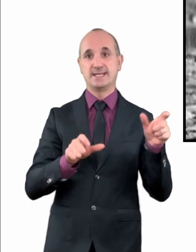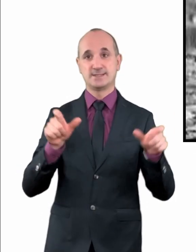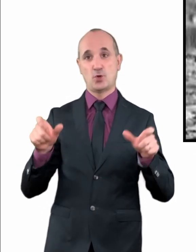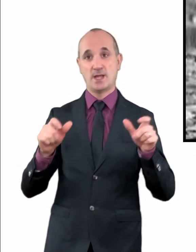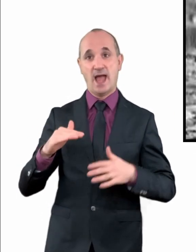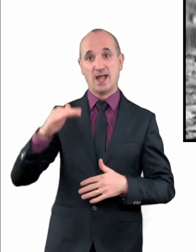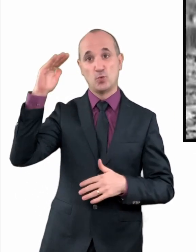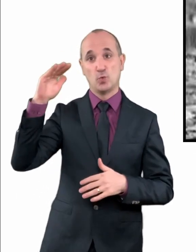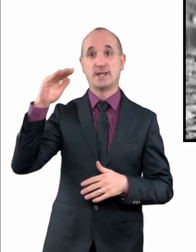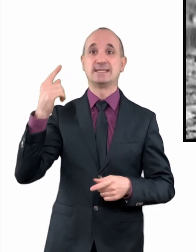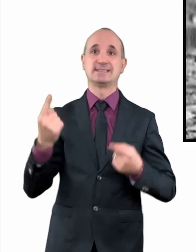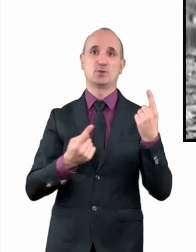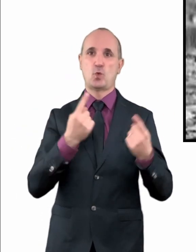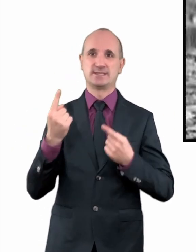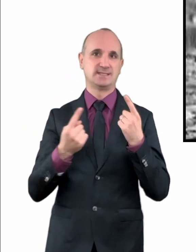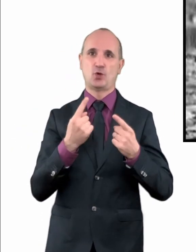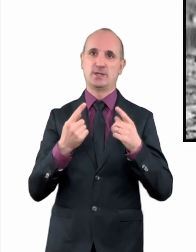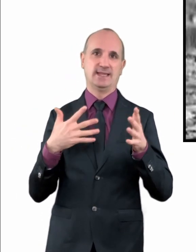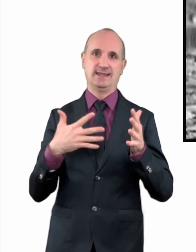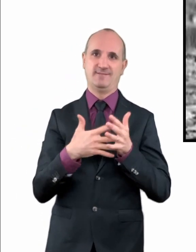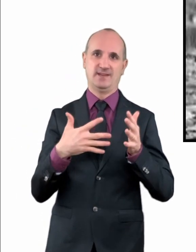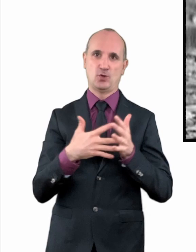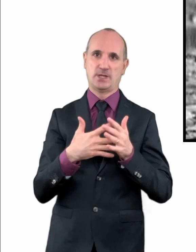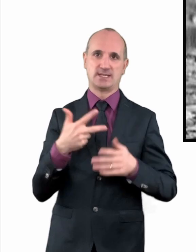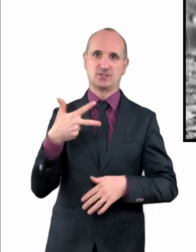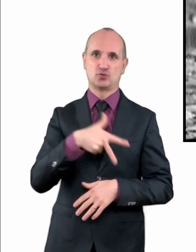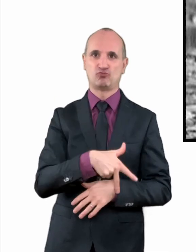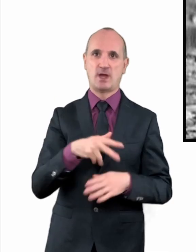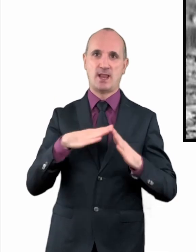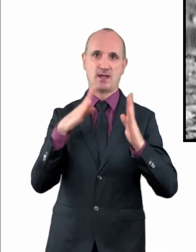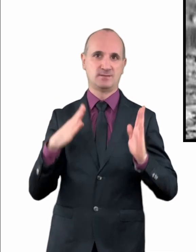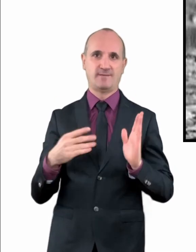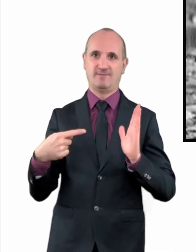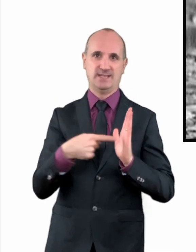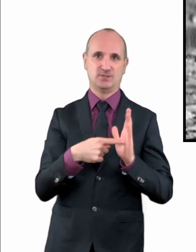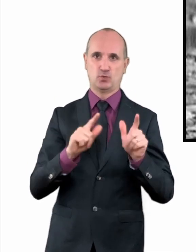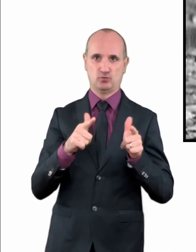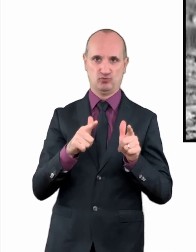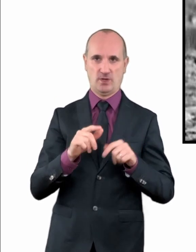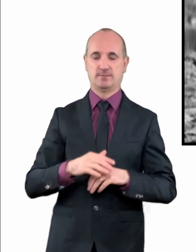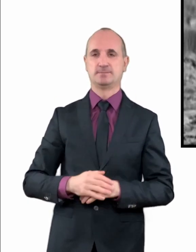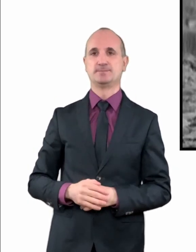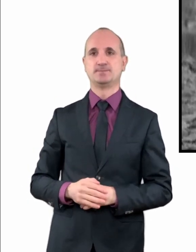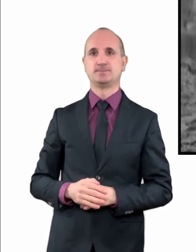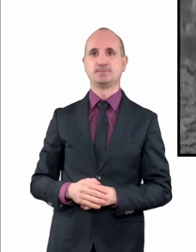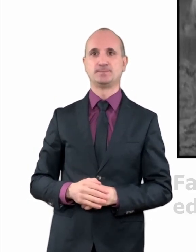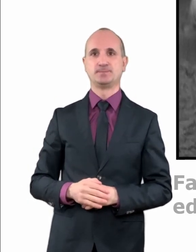persone adulte in condizione di disagio sociale senza fissa dimora